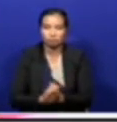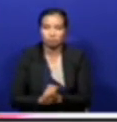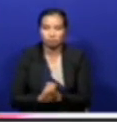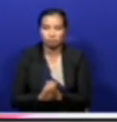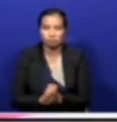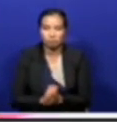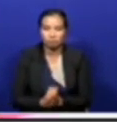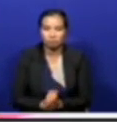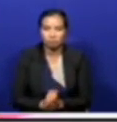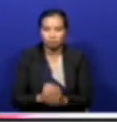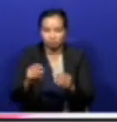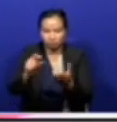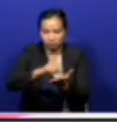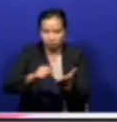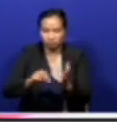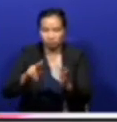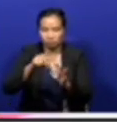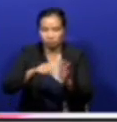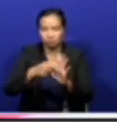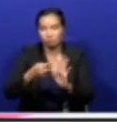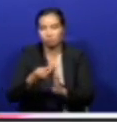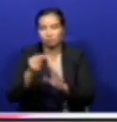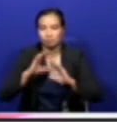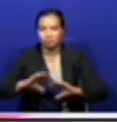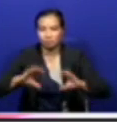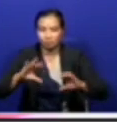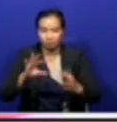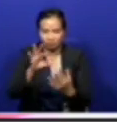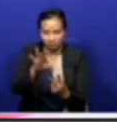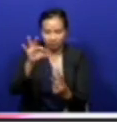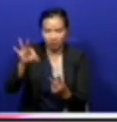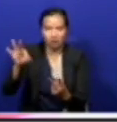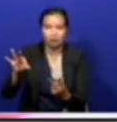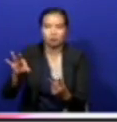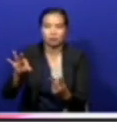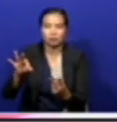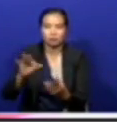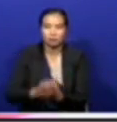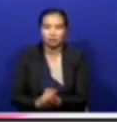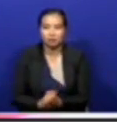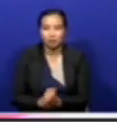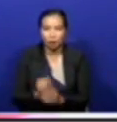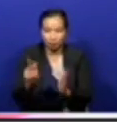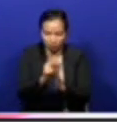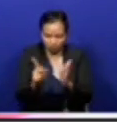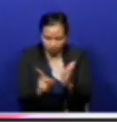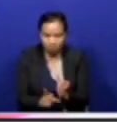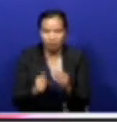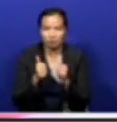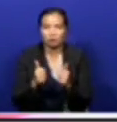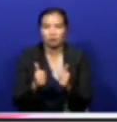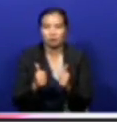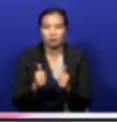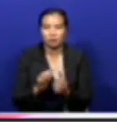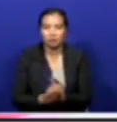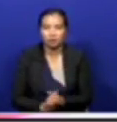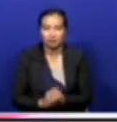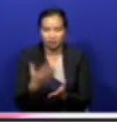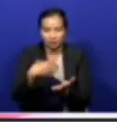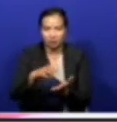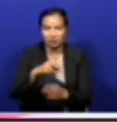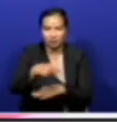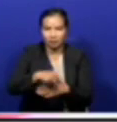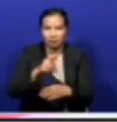บกับร่างรัฐบาลนั้นเราอาจจะเลือกบทบัญญัติที่ดีกว่าเป็นกฎหมายออกมาที่ดีกว่าผมกลับเรียนท่านประธาน